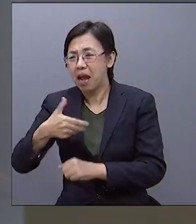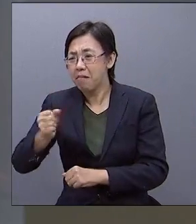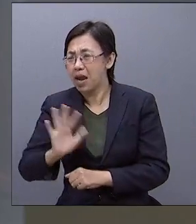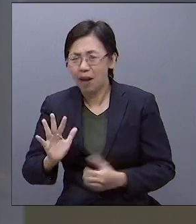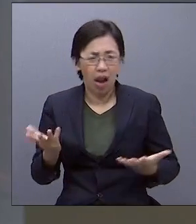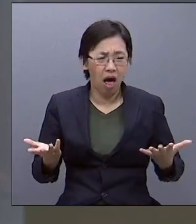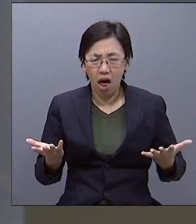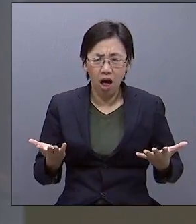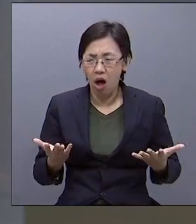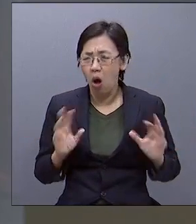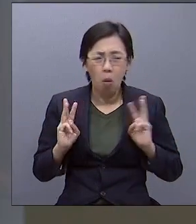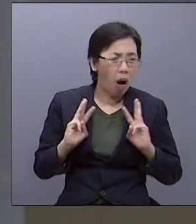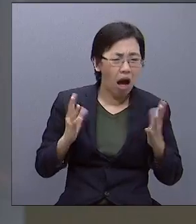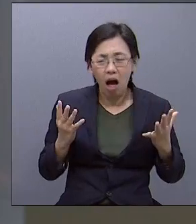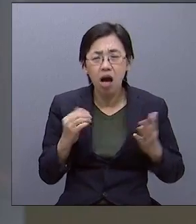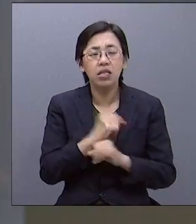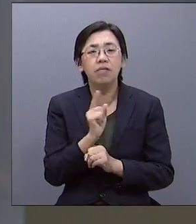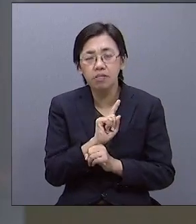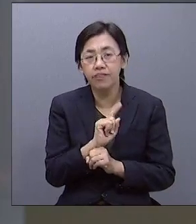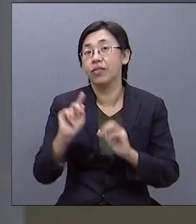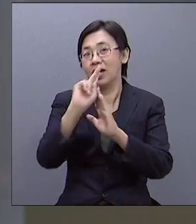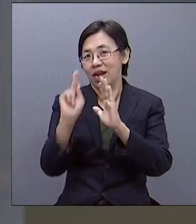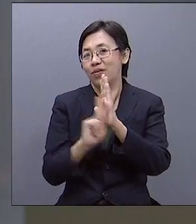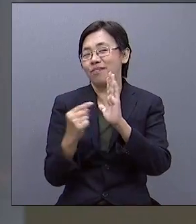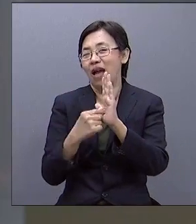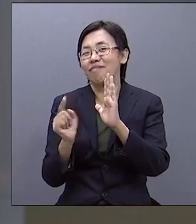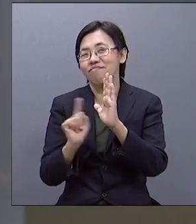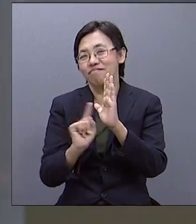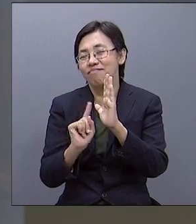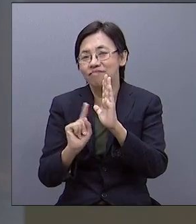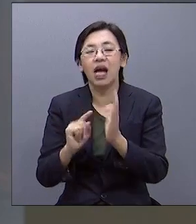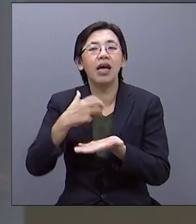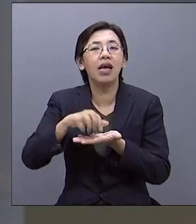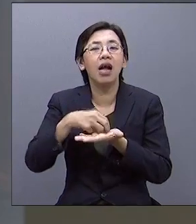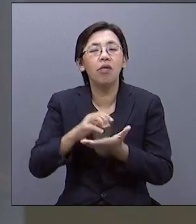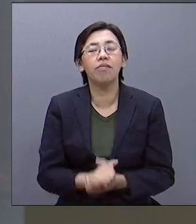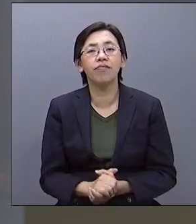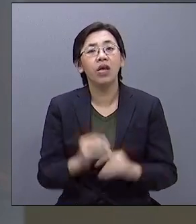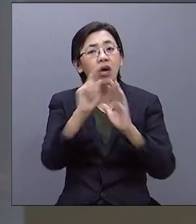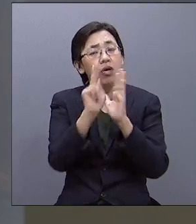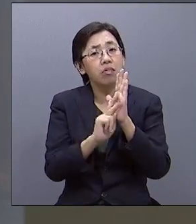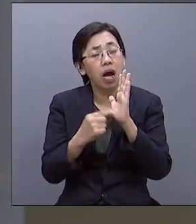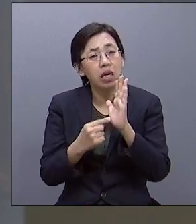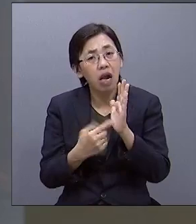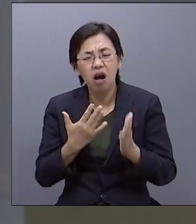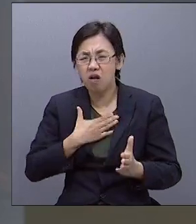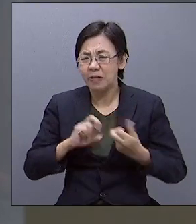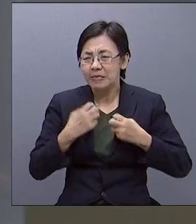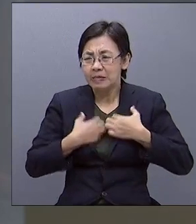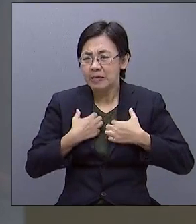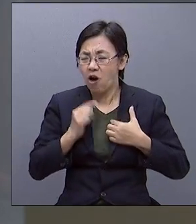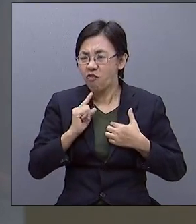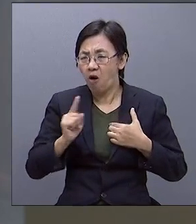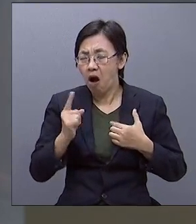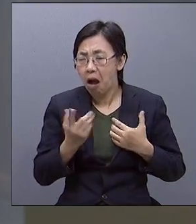ำนะคะแต่ว่าเรื่องนี้เนี่ยนะคะในแม่บทกฎหมายเนี่ยจะมีอะไรที่นะมีความเสียหายไหมหรือจะสามารถเรียกร้องอะไรได้บ้าง